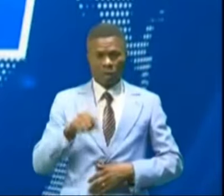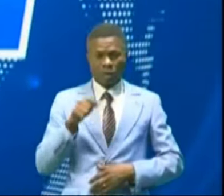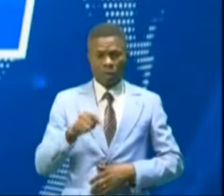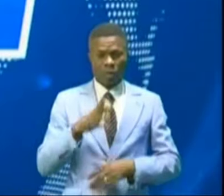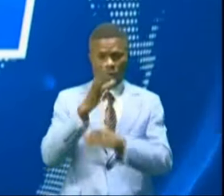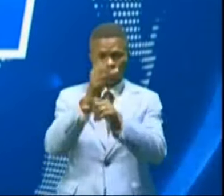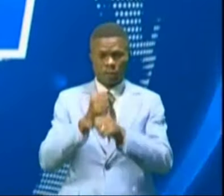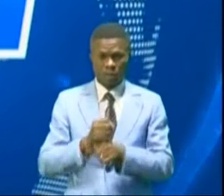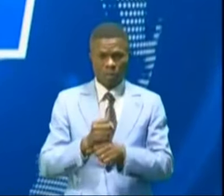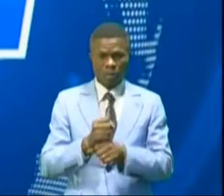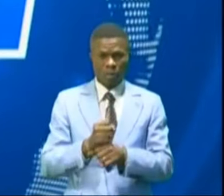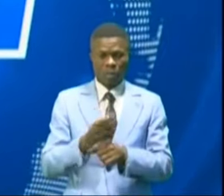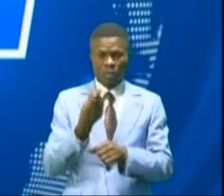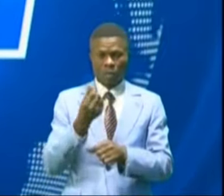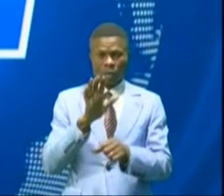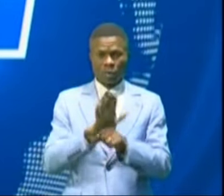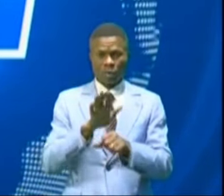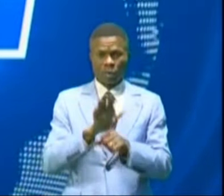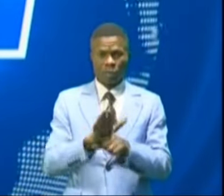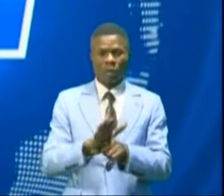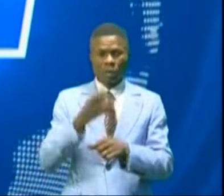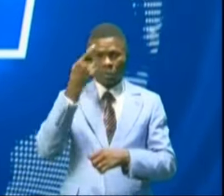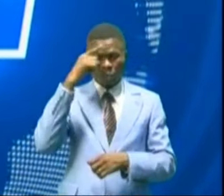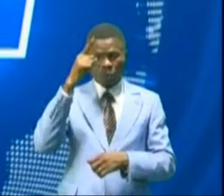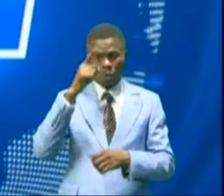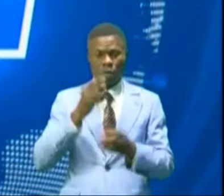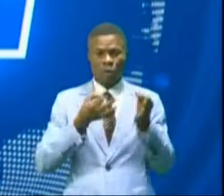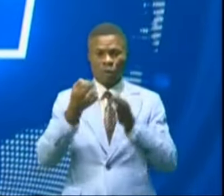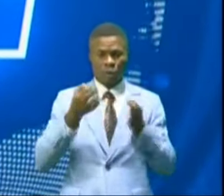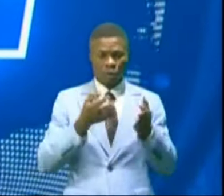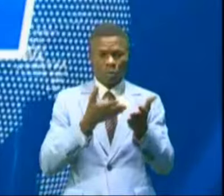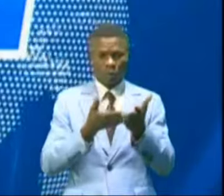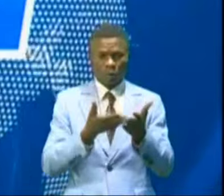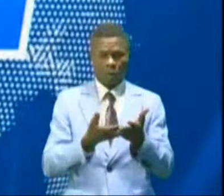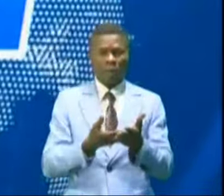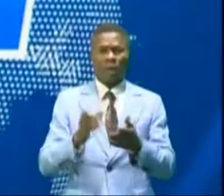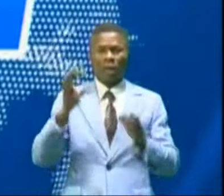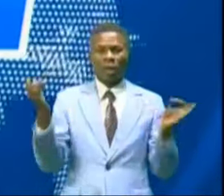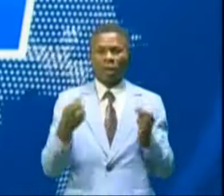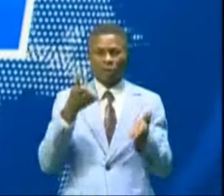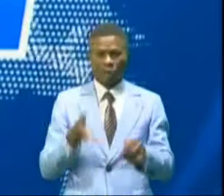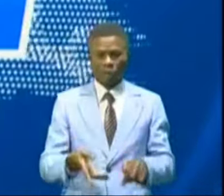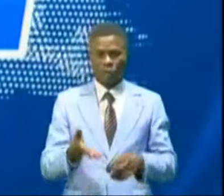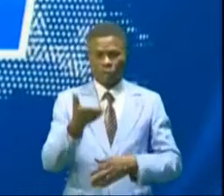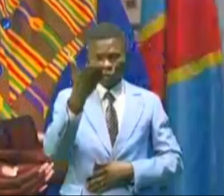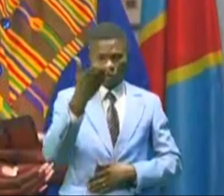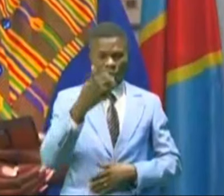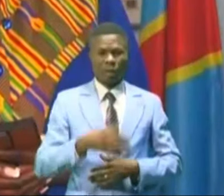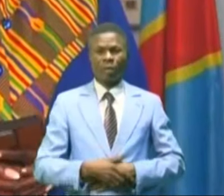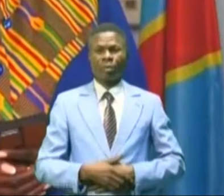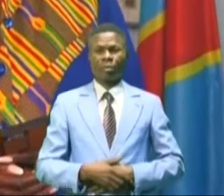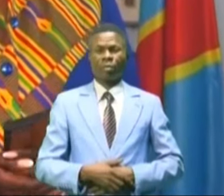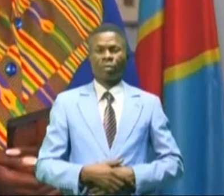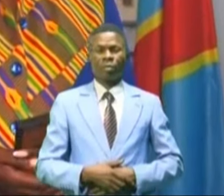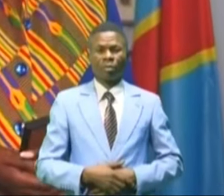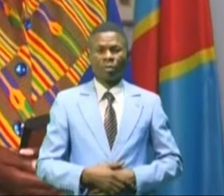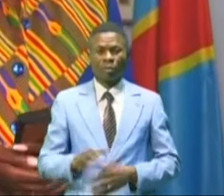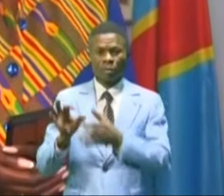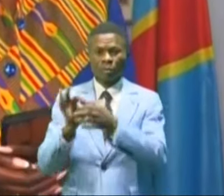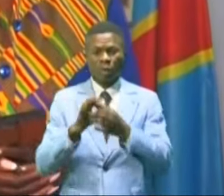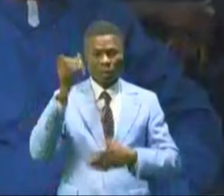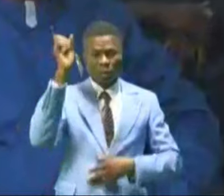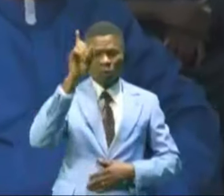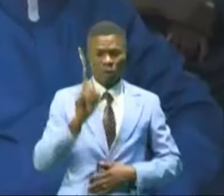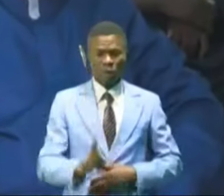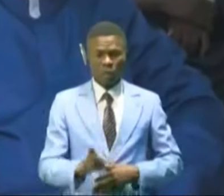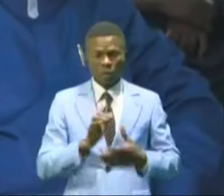reçu une somme importante d'argent, nous dit Rodin Panda à travers ce journal. L'Union africaine